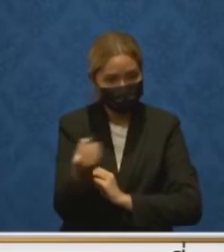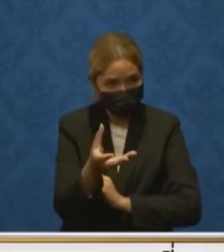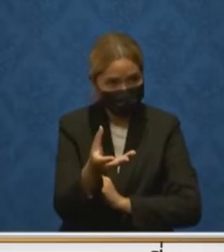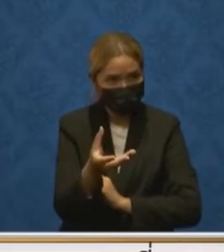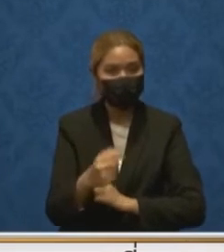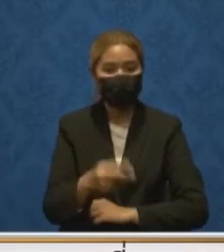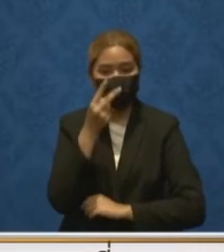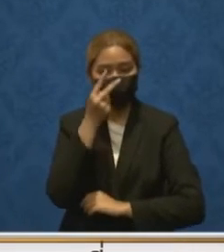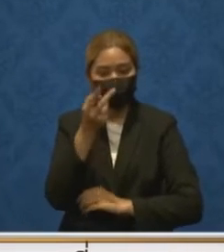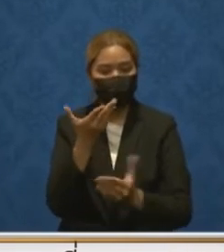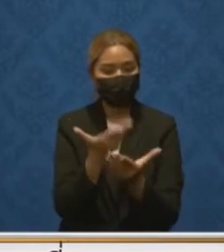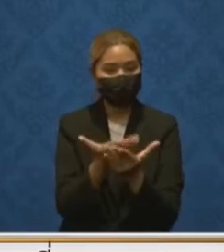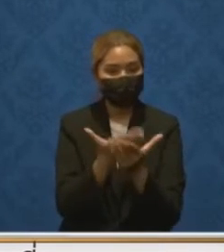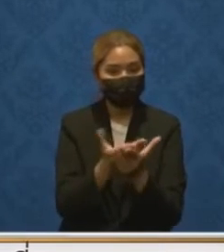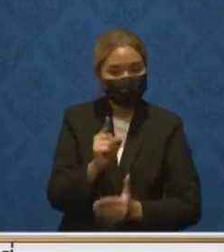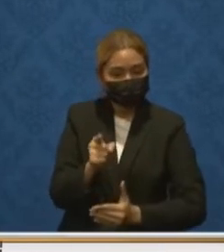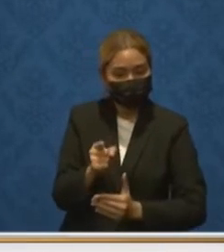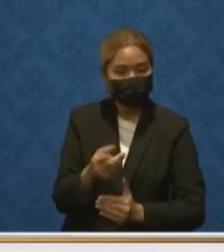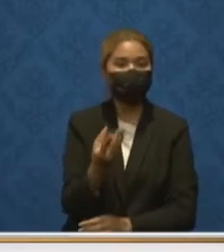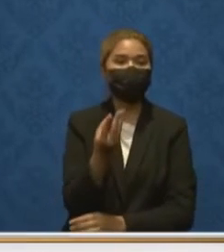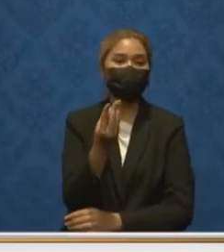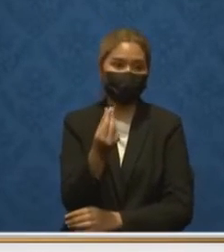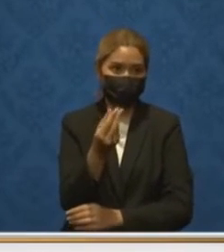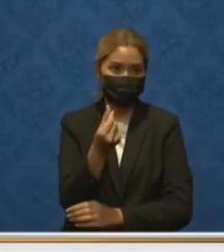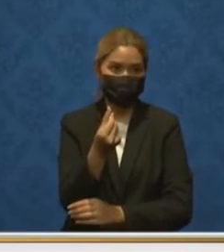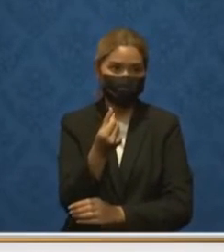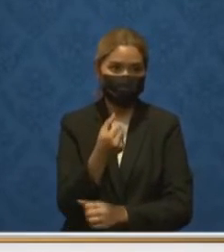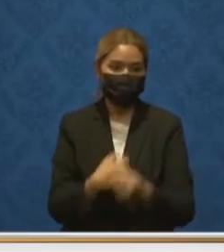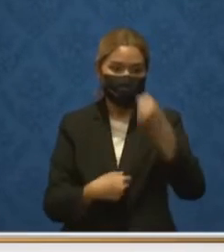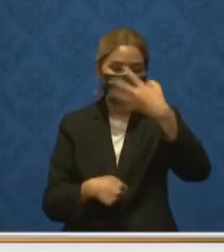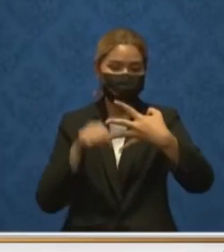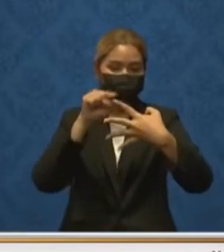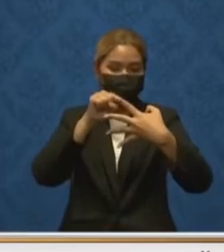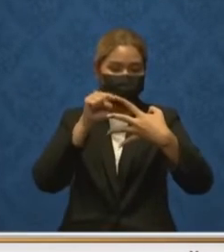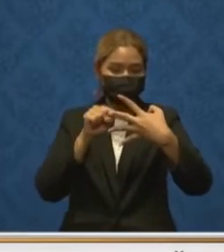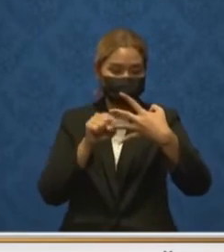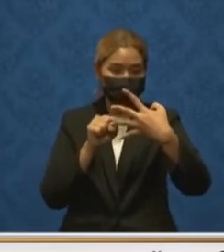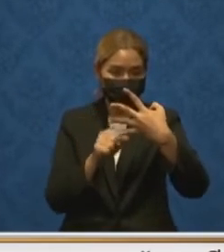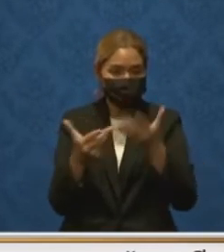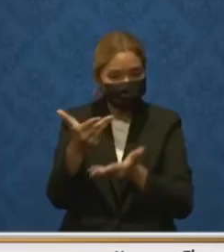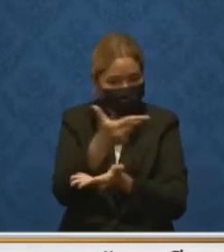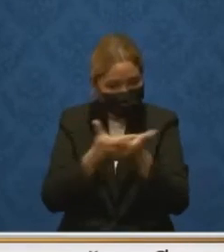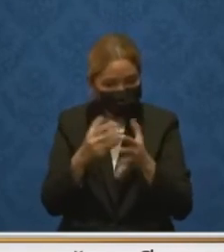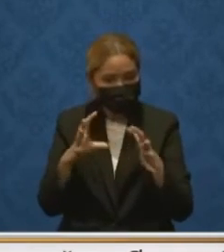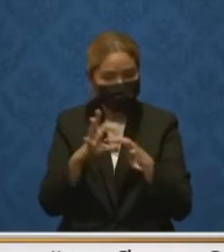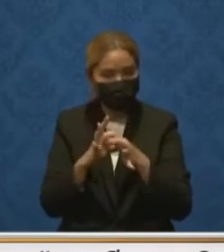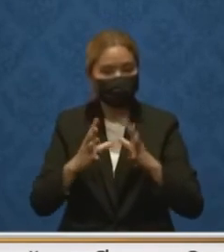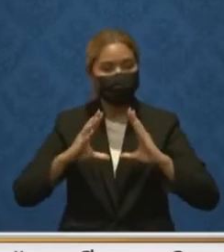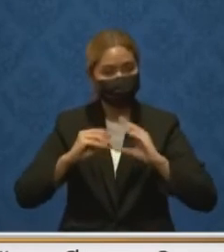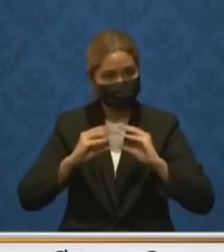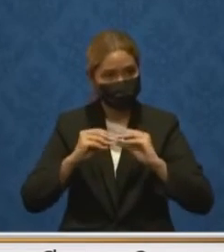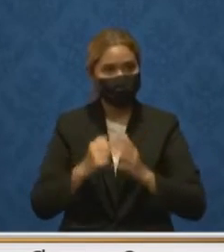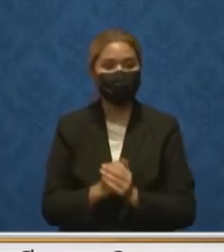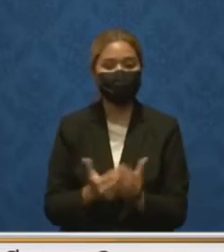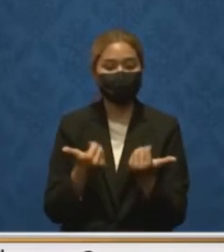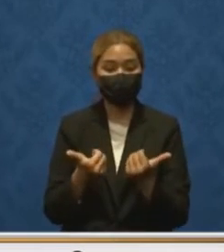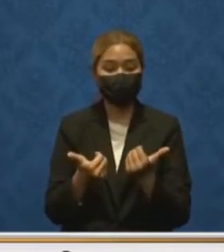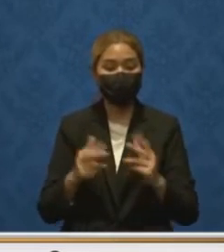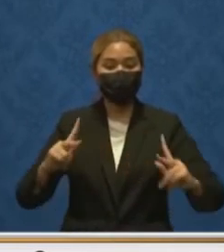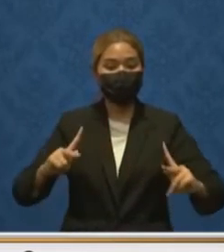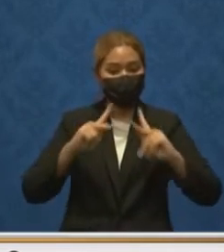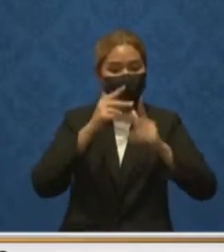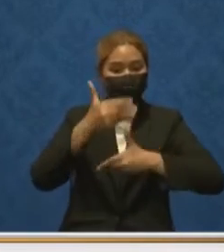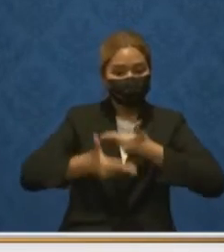ต้นทุนโดยมี 4 ตัวประกอบการภิจารณาตอนนี้กระสวพัธษทำโครงสรางปุยราคาให่จบแล้ครับ